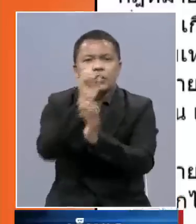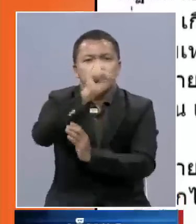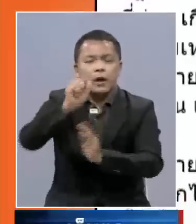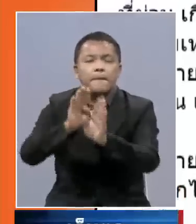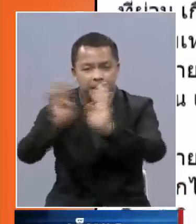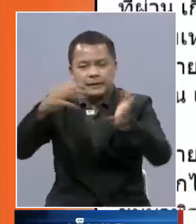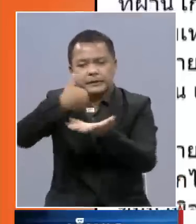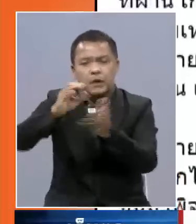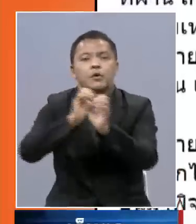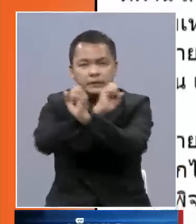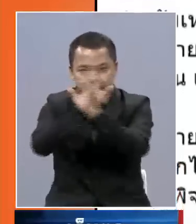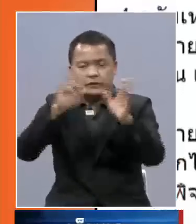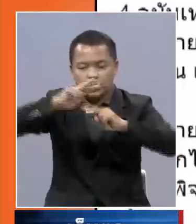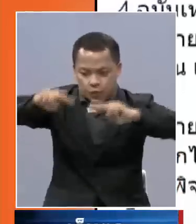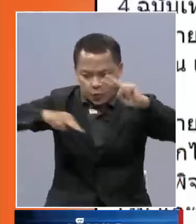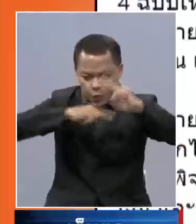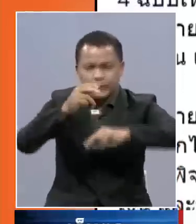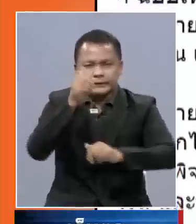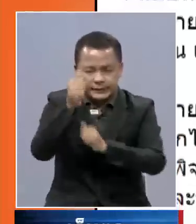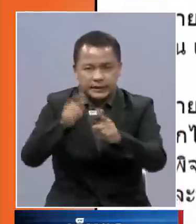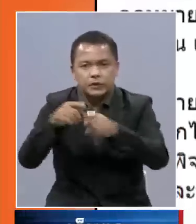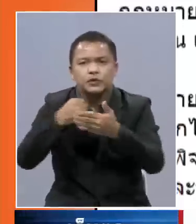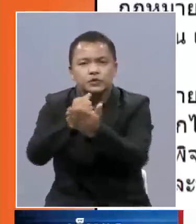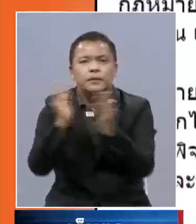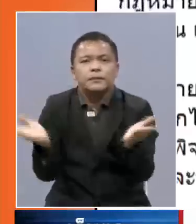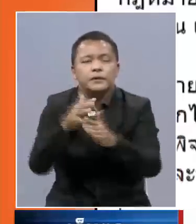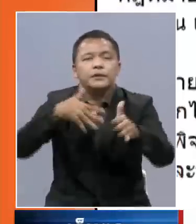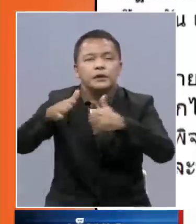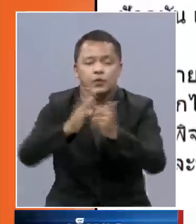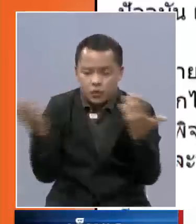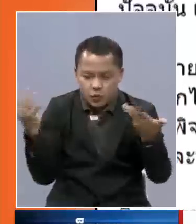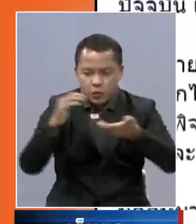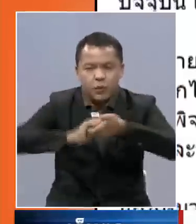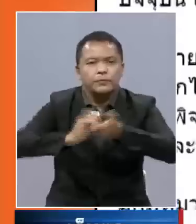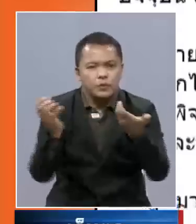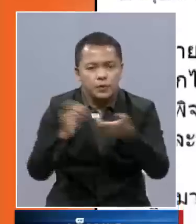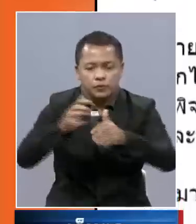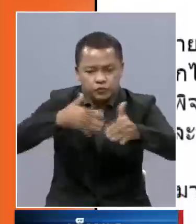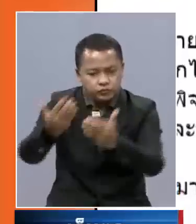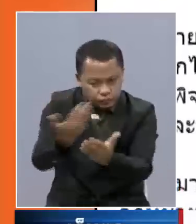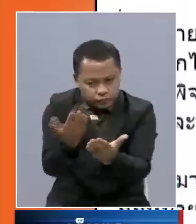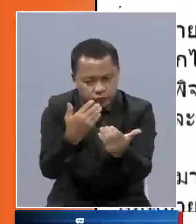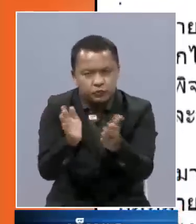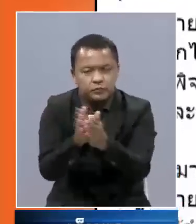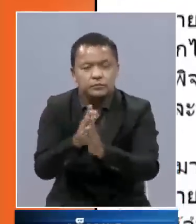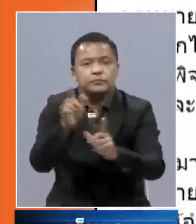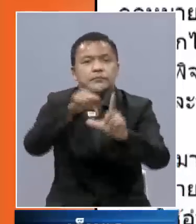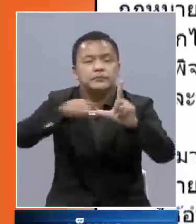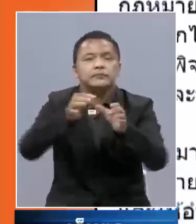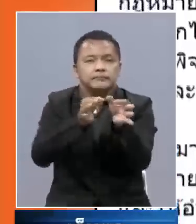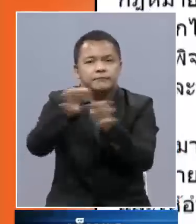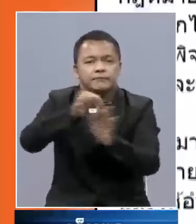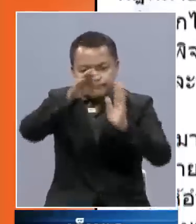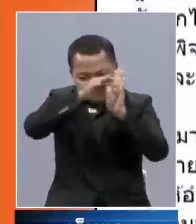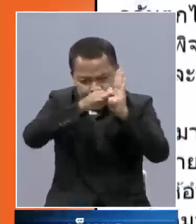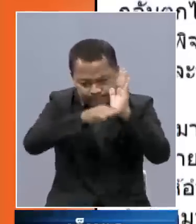ที่เปิดเผยโปร่งใสตรวจสอบได้และส่งเสริมให้ประชาชนมีส่วนร่วมในระบอบประชาธิปไตยนะ แม้ว่าทางก้าวไกลเขาจะชี้แจง